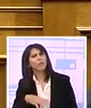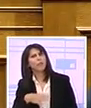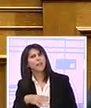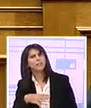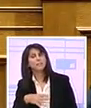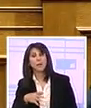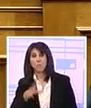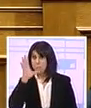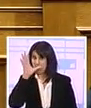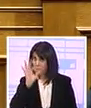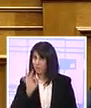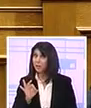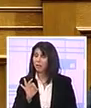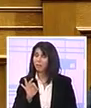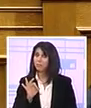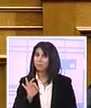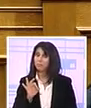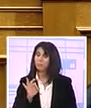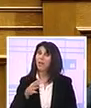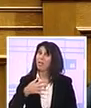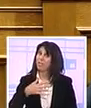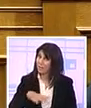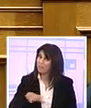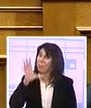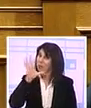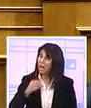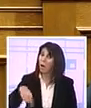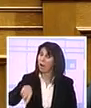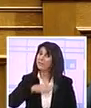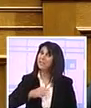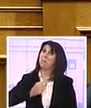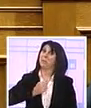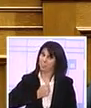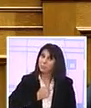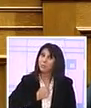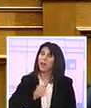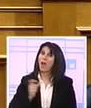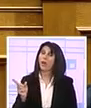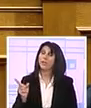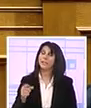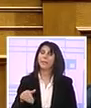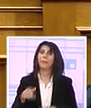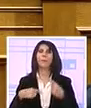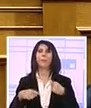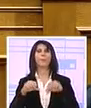στα αλήθεια να πιστέψουμε ότι κάνετε πίσω